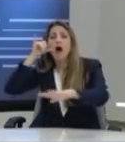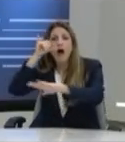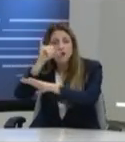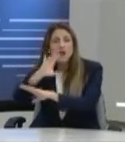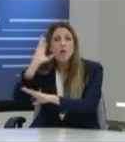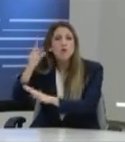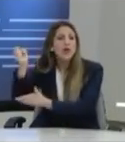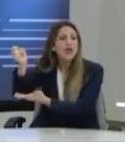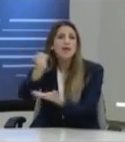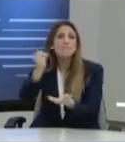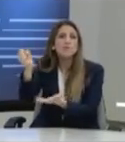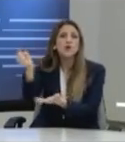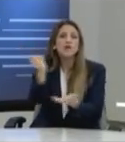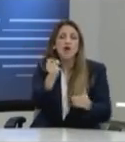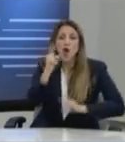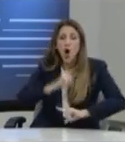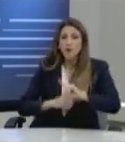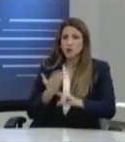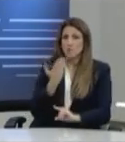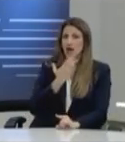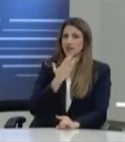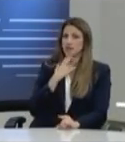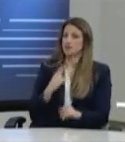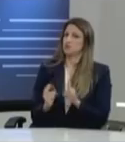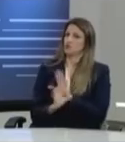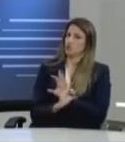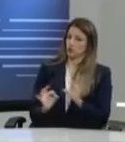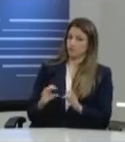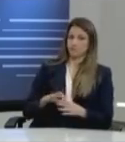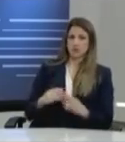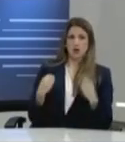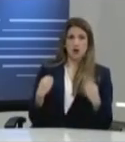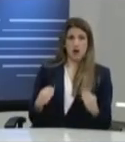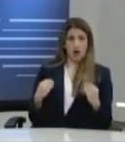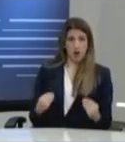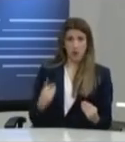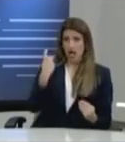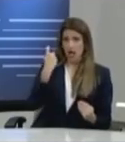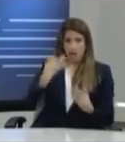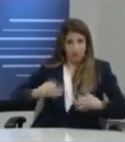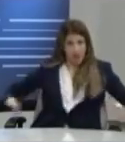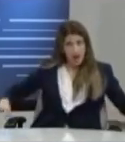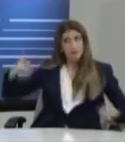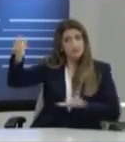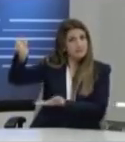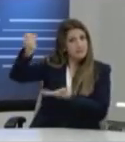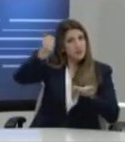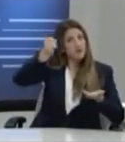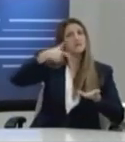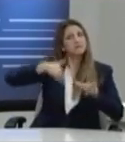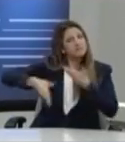να μπορεί να δίνει υποτροφία σε όποιον μαθητή αξίζει να μπει στο πανεπιστήμιο και δεν έχει την οικονομική δυνατότητα.